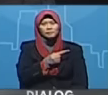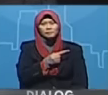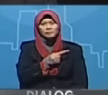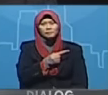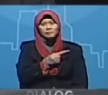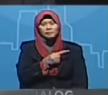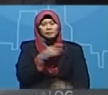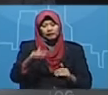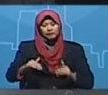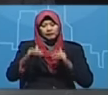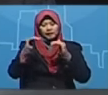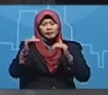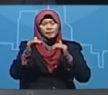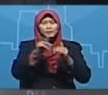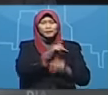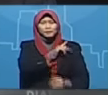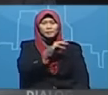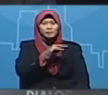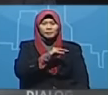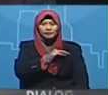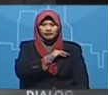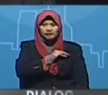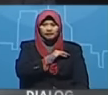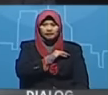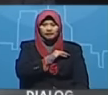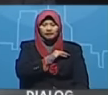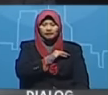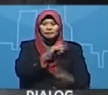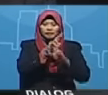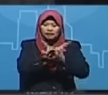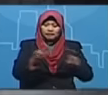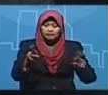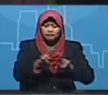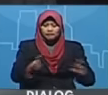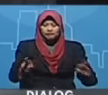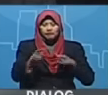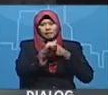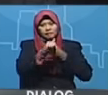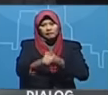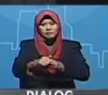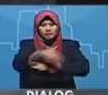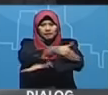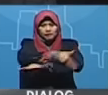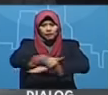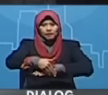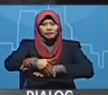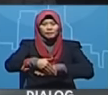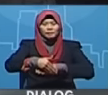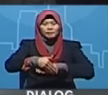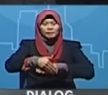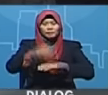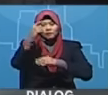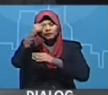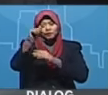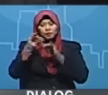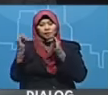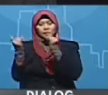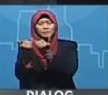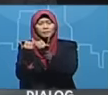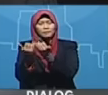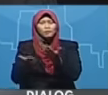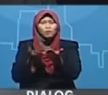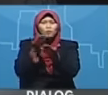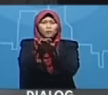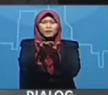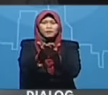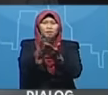peringkat kementerian MKSU ni, kita telah menyediakan satu garis panduan. Bagi syarikat-syarikat yang menawarkan umrah